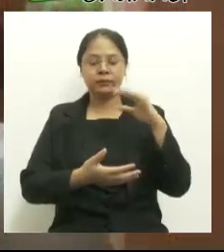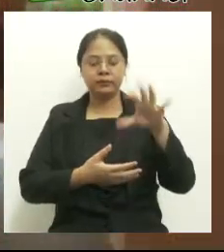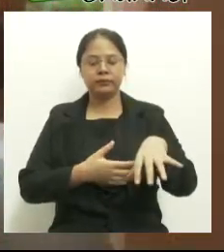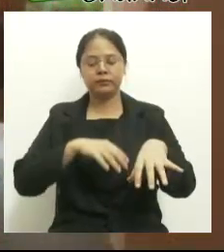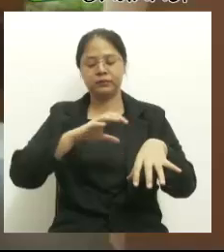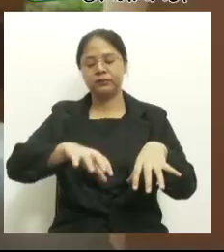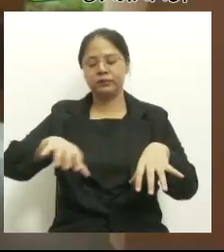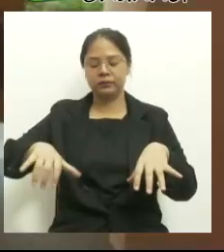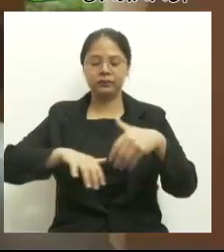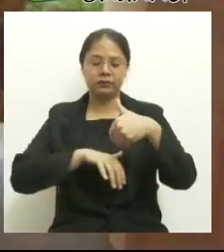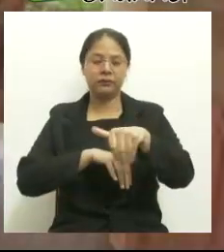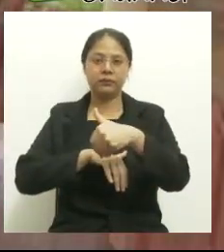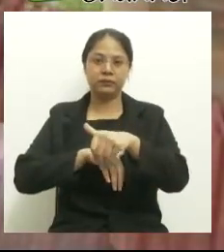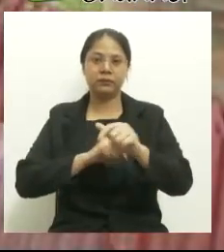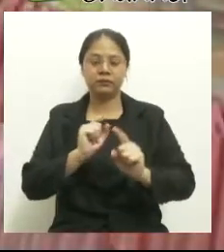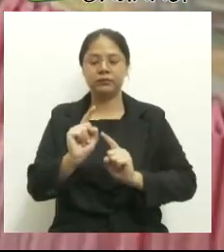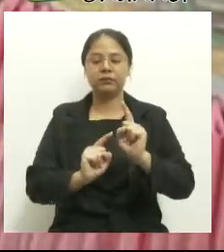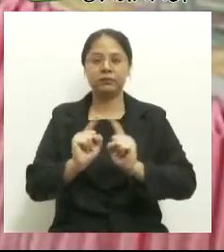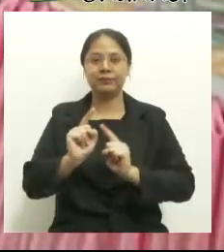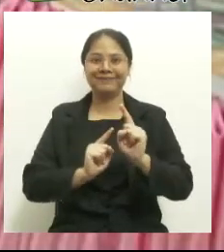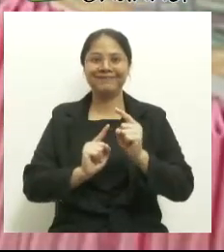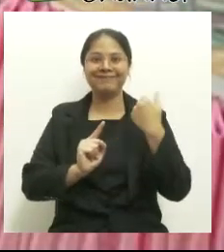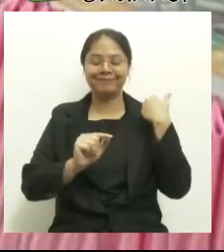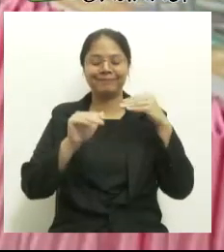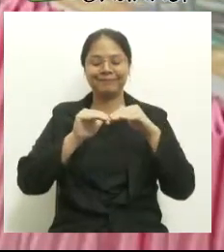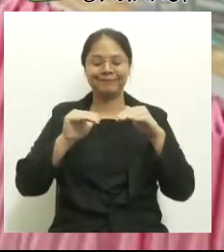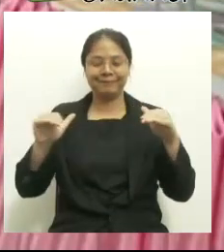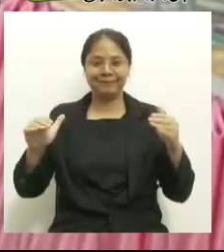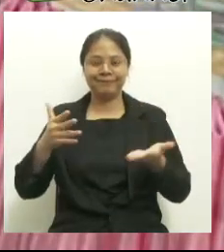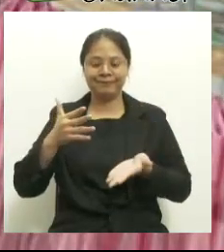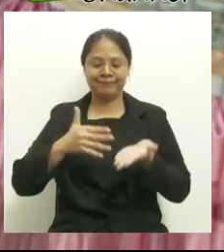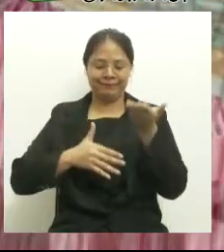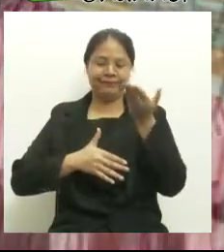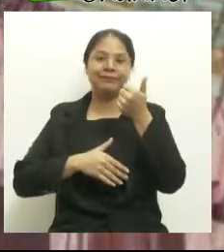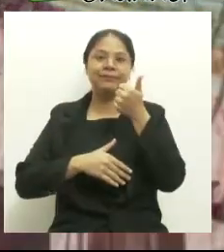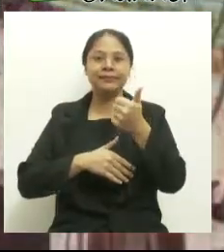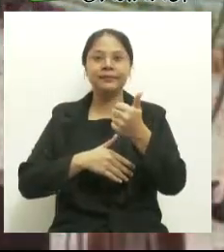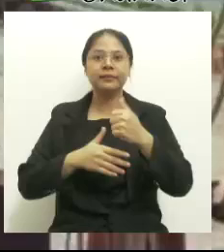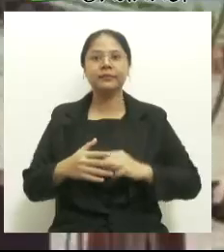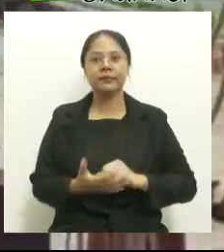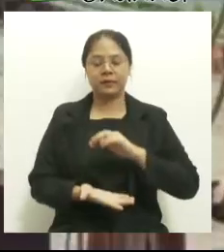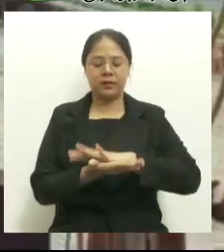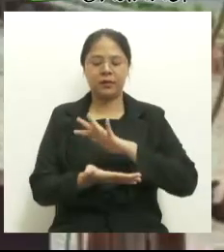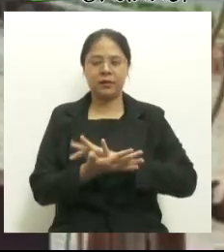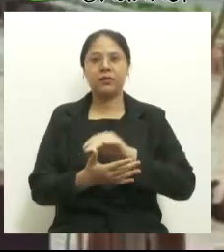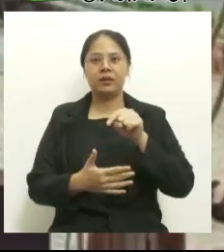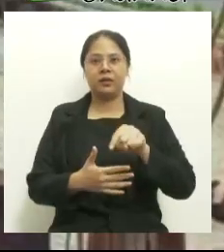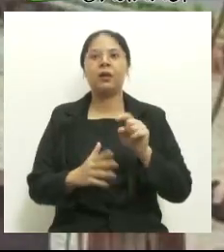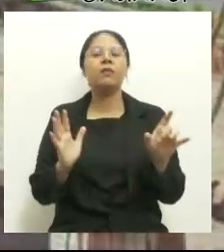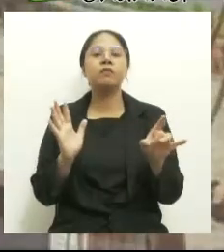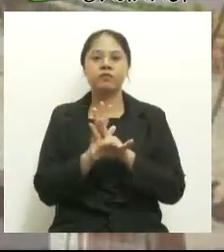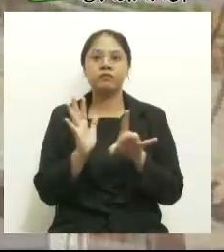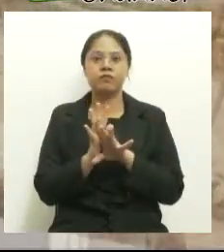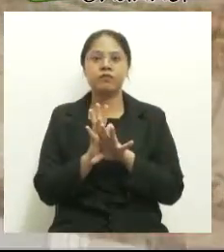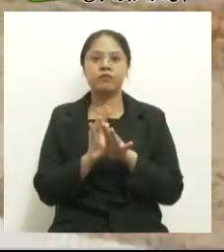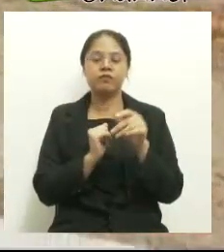อบ5และผ่านการประเมินในระดับสูงทุกมาตรฐานส่งผลให้โรงเรียนบ้านท่าข้ามเป็นโรงเรียนที่มีคุณภาพอันจะ